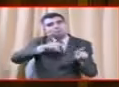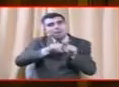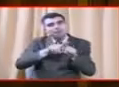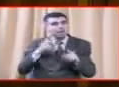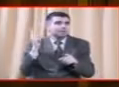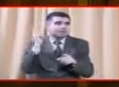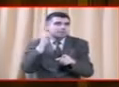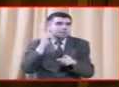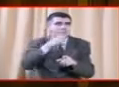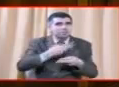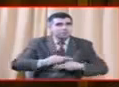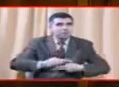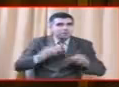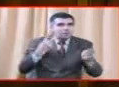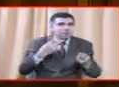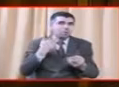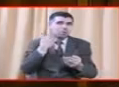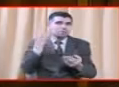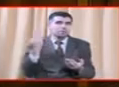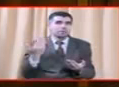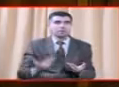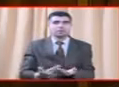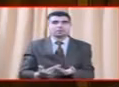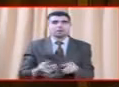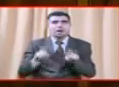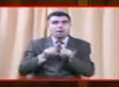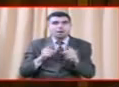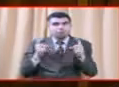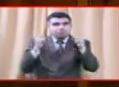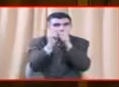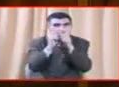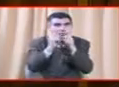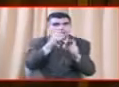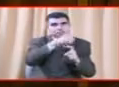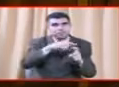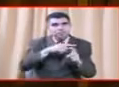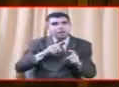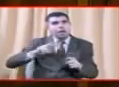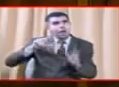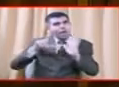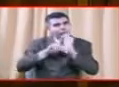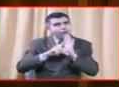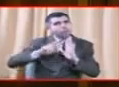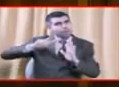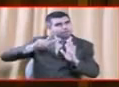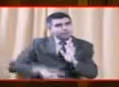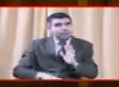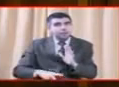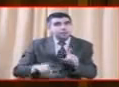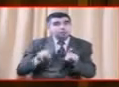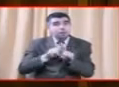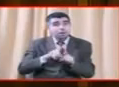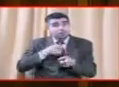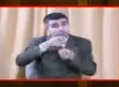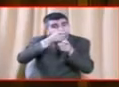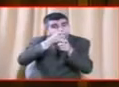المنطقة ومصالح الشعوب. أن تعادي بلدان ذلك من حقك، لكن أن